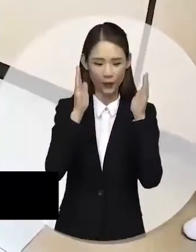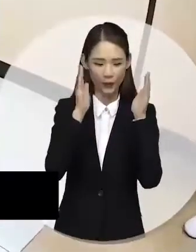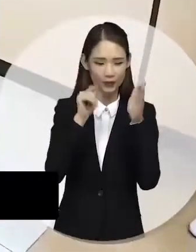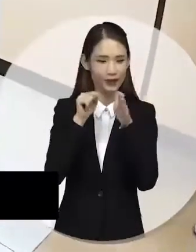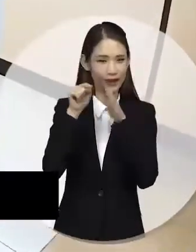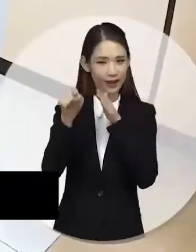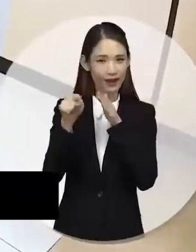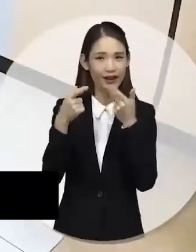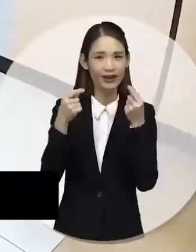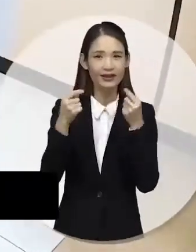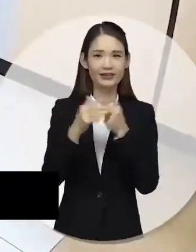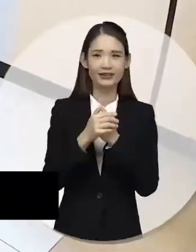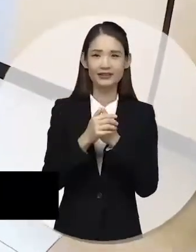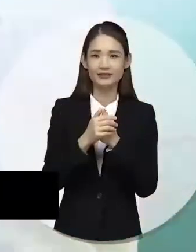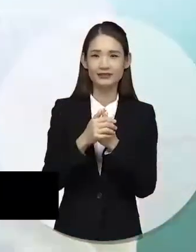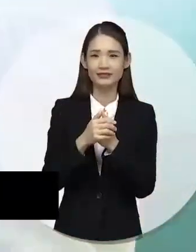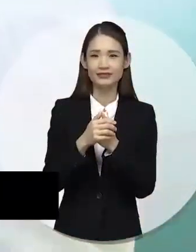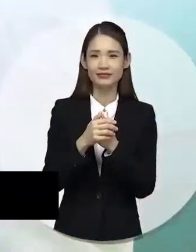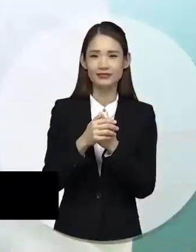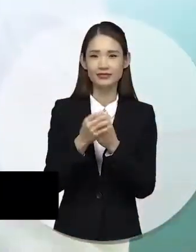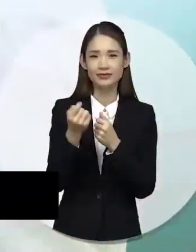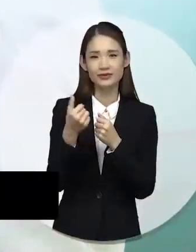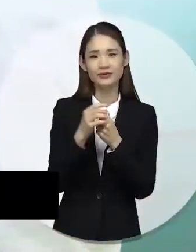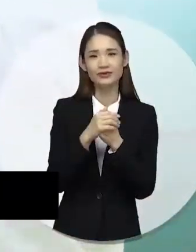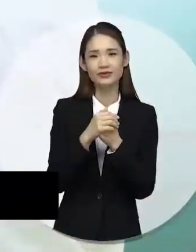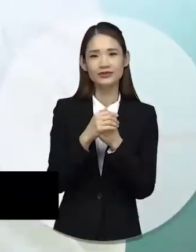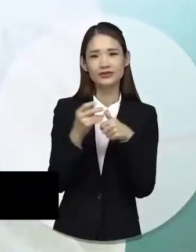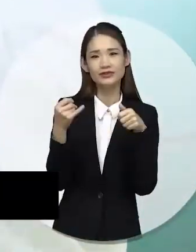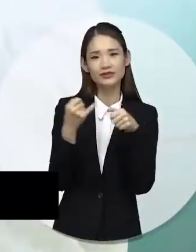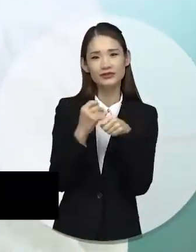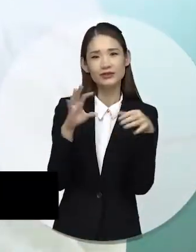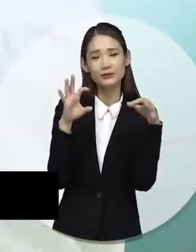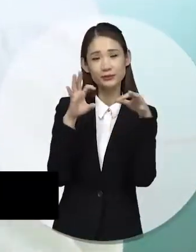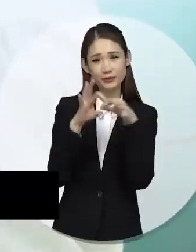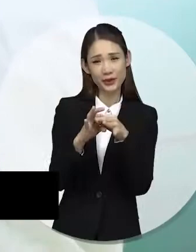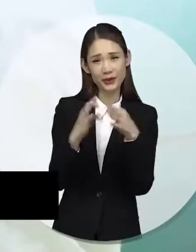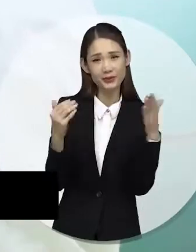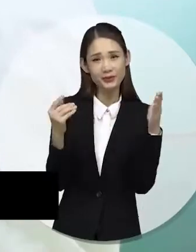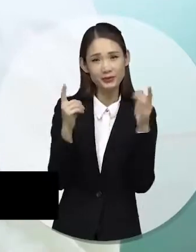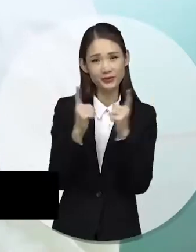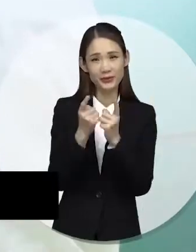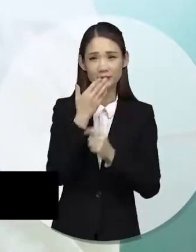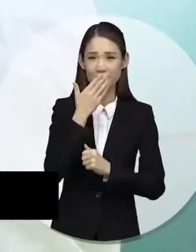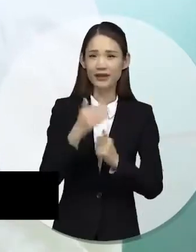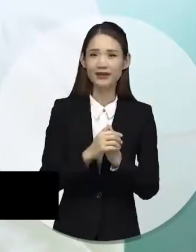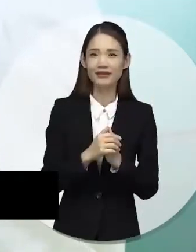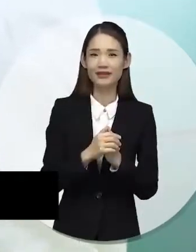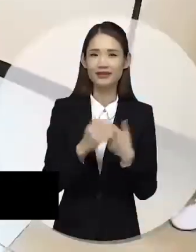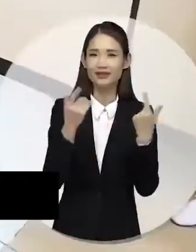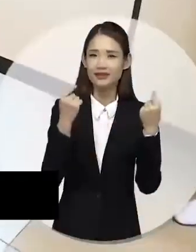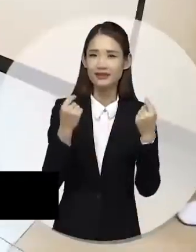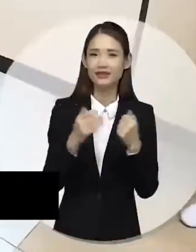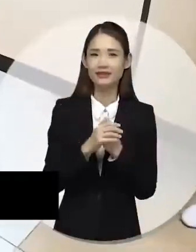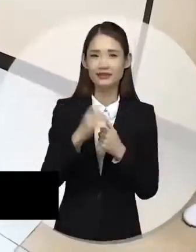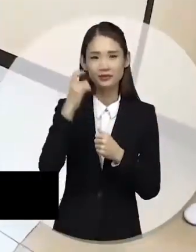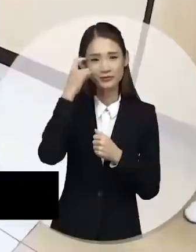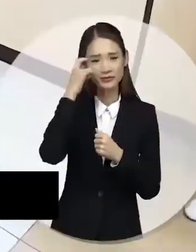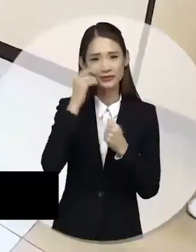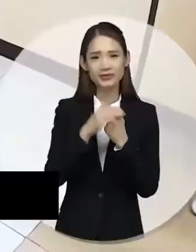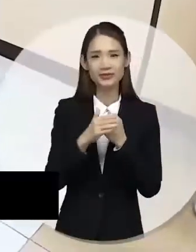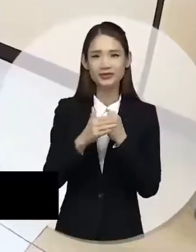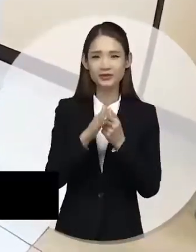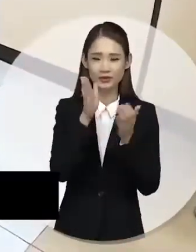공부하러 가볼까 하면서 거기서 또 살짝 뭐 인연이 누군가랑 이어질 수도 있고 그렇기 때문에